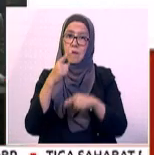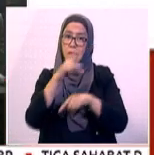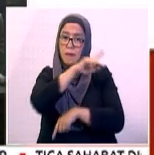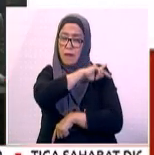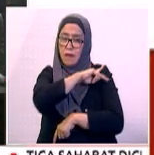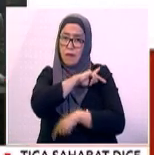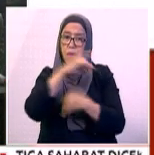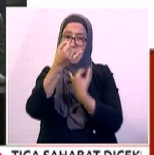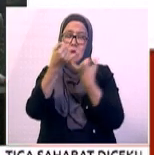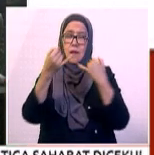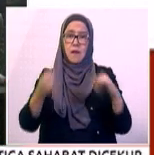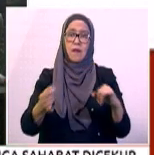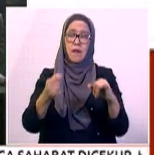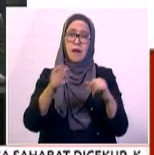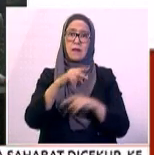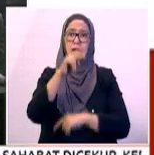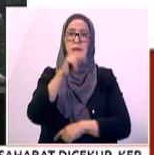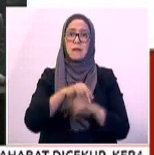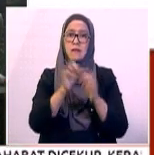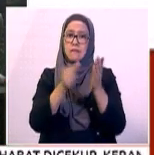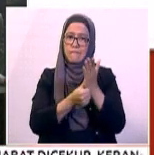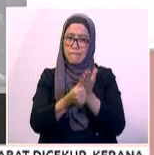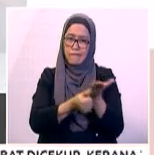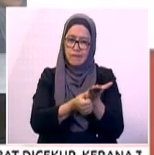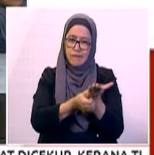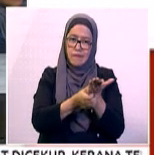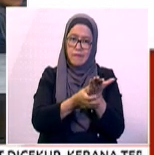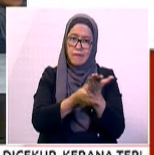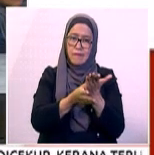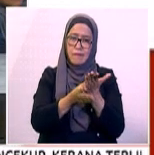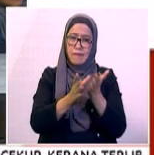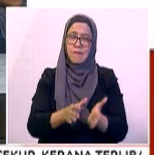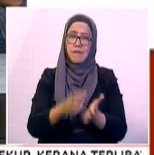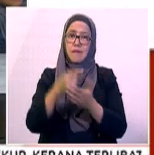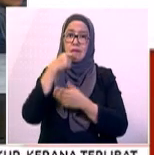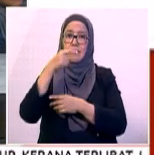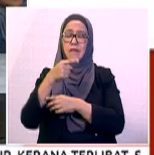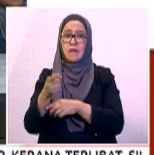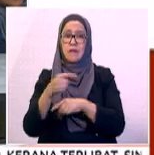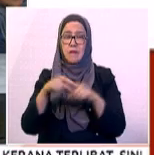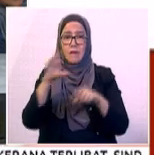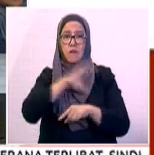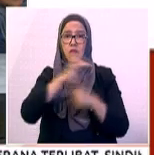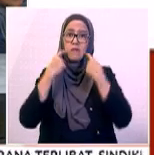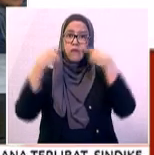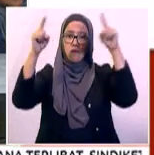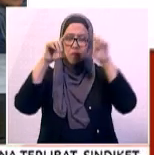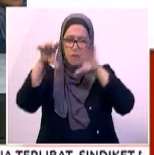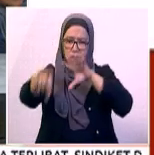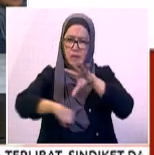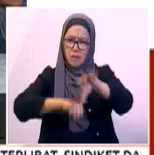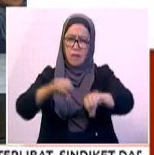Narkotik JSJN IPK Kedah, Superintendent Helmi Aris berkata, polis berjaya merampas